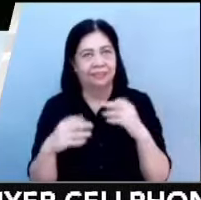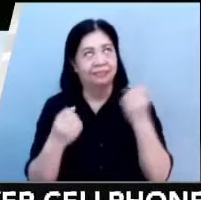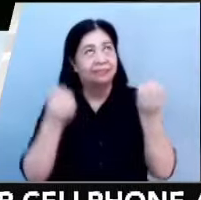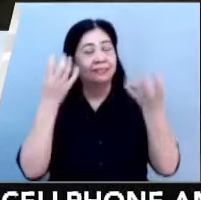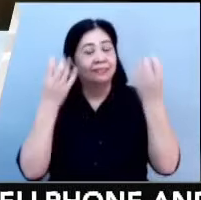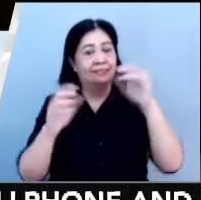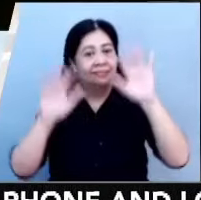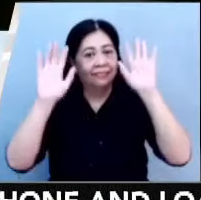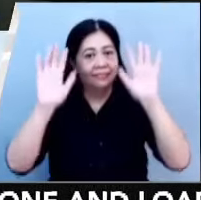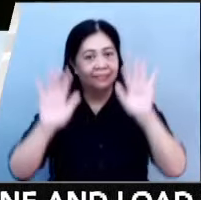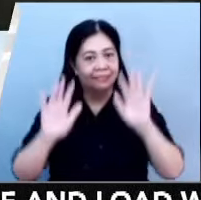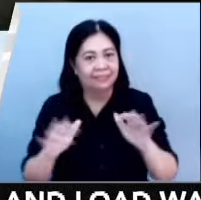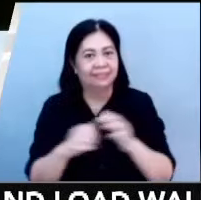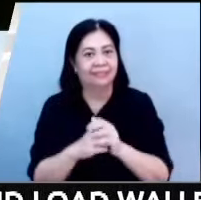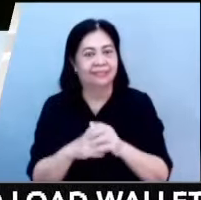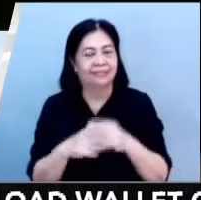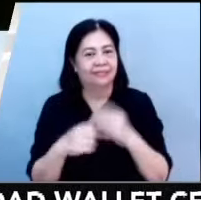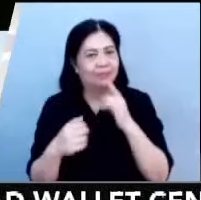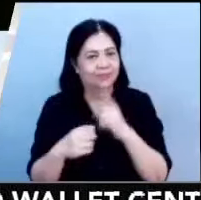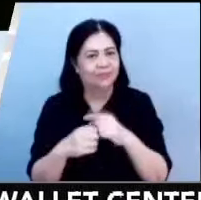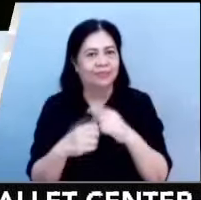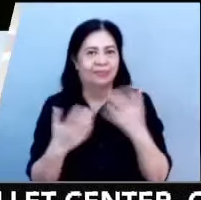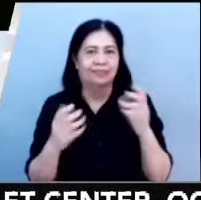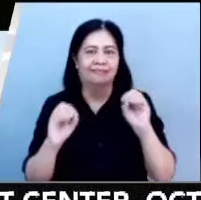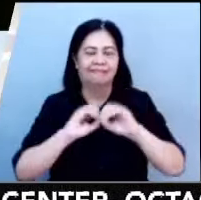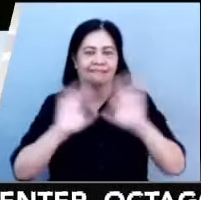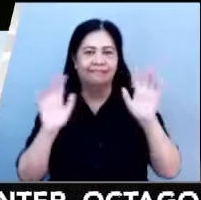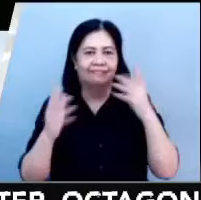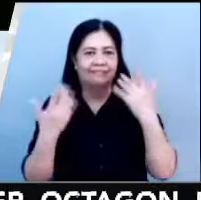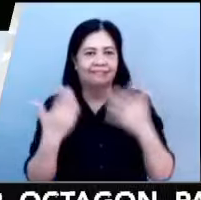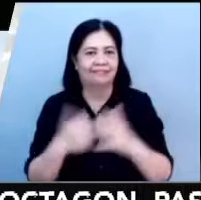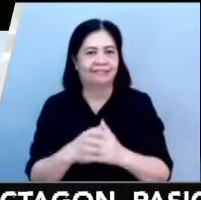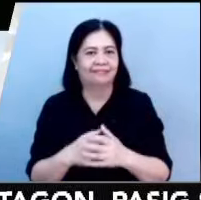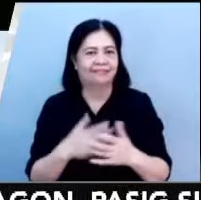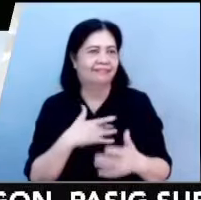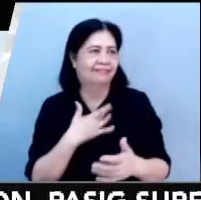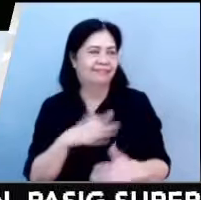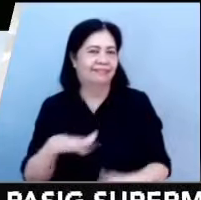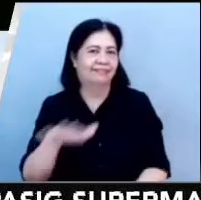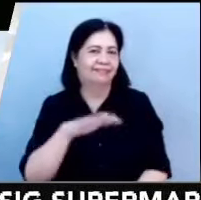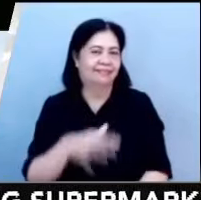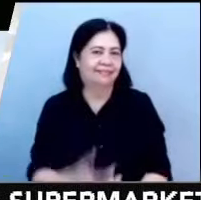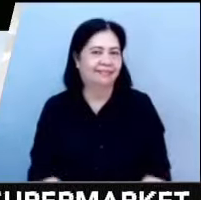They lasted ages. They were really spectacular. Love the vibe.